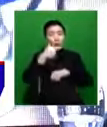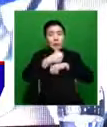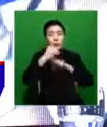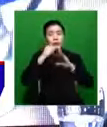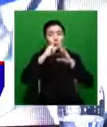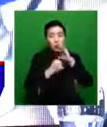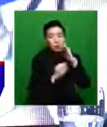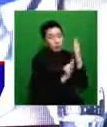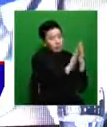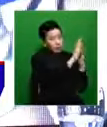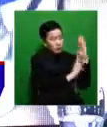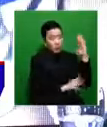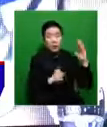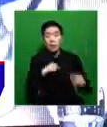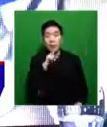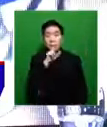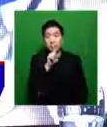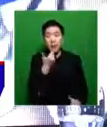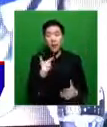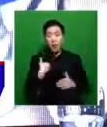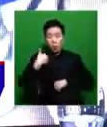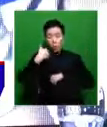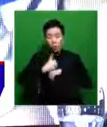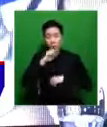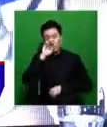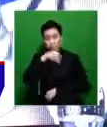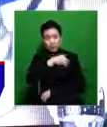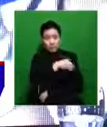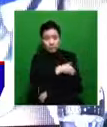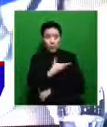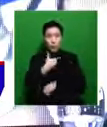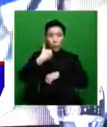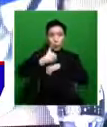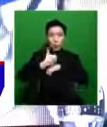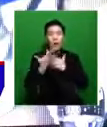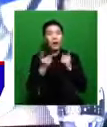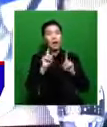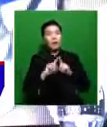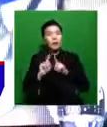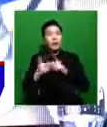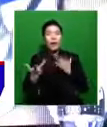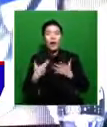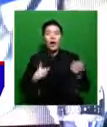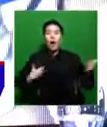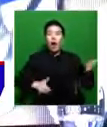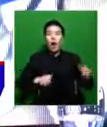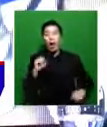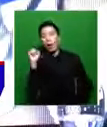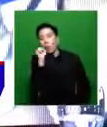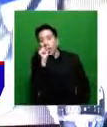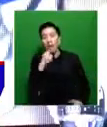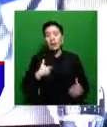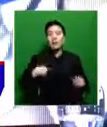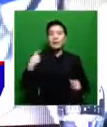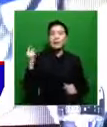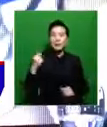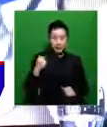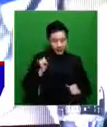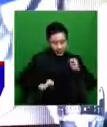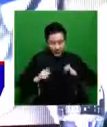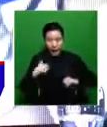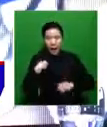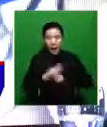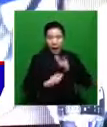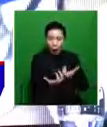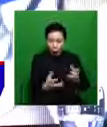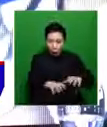ดทั่วประเทศหรือผู้ว่าราชการกรุงเทพมหานครนะครับโดยรวมไปถึงการจัดคอนเสิร์ตการจัดงานแสดงสินค้าต่างๆการ